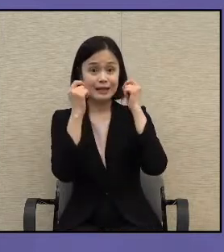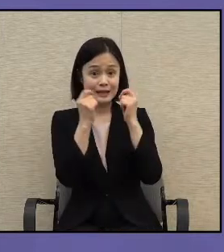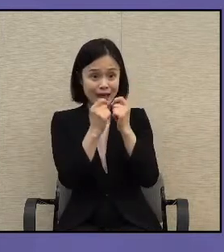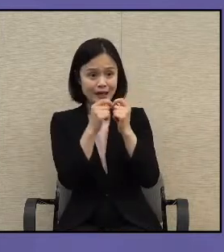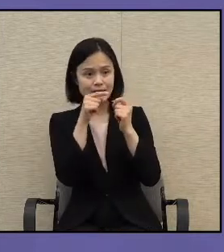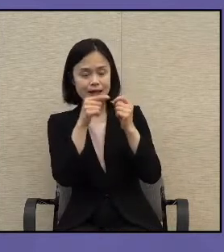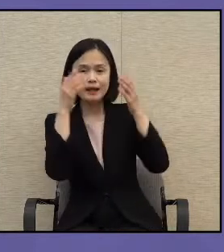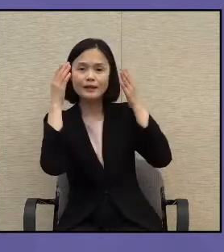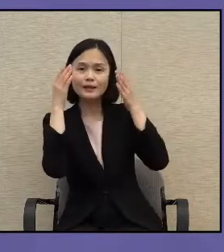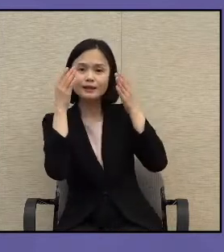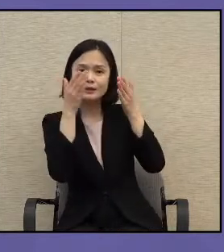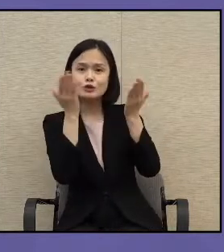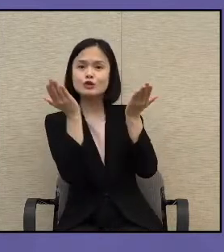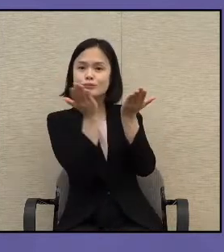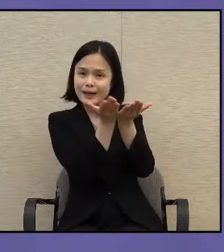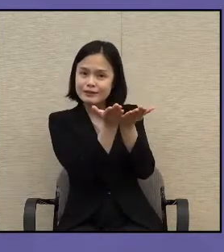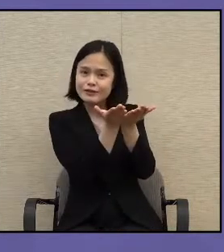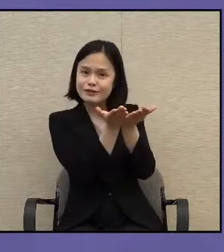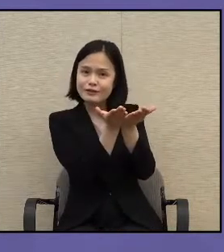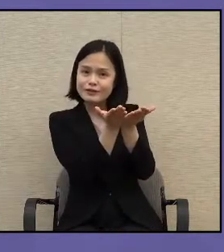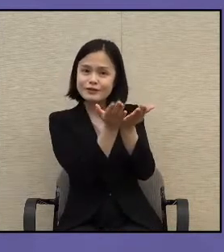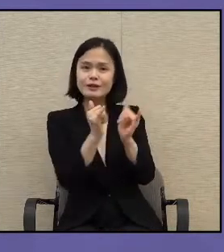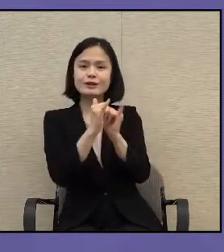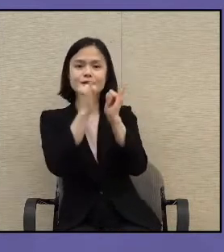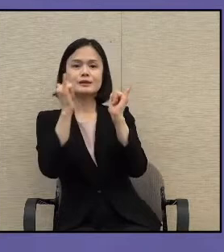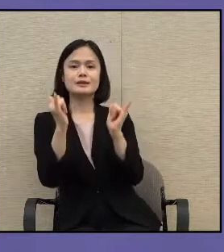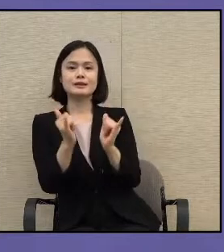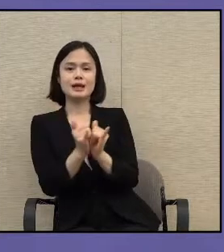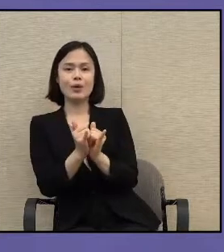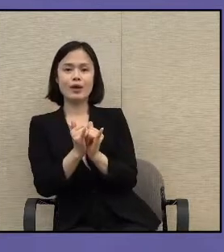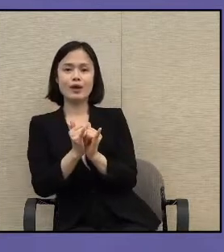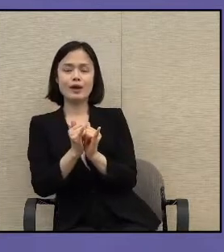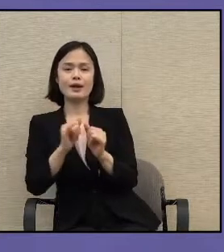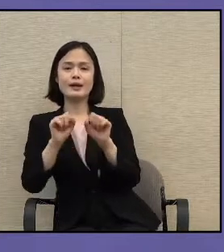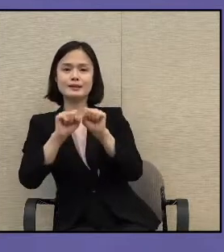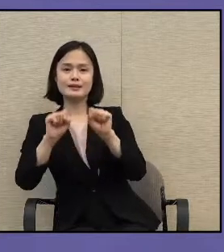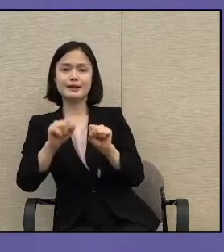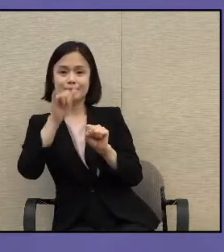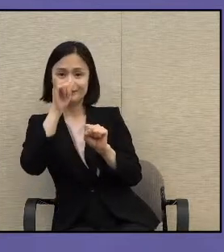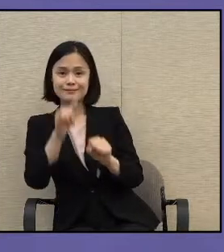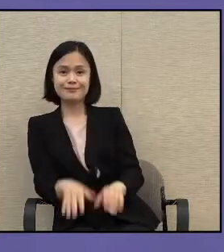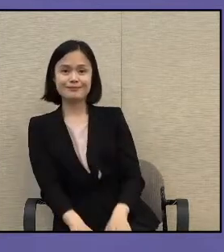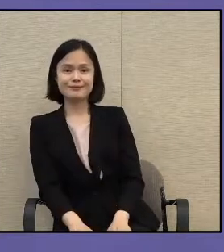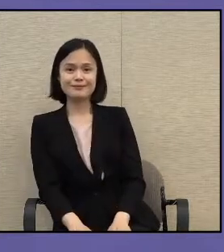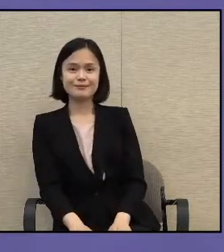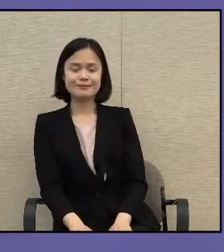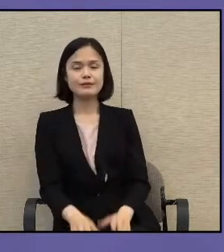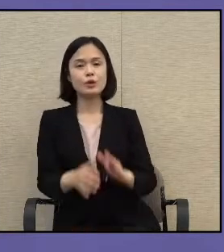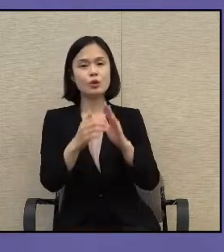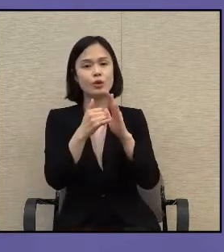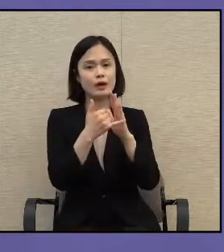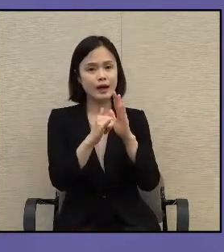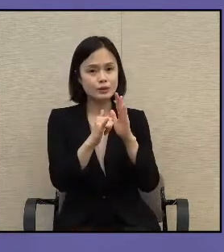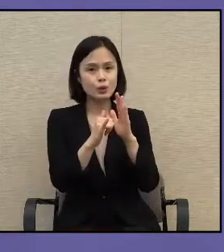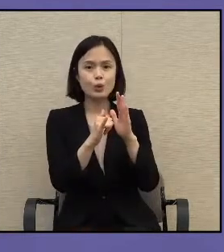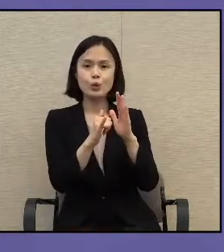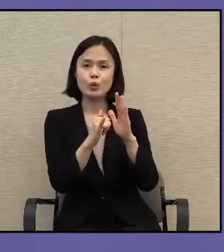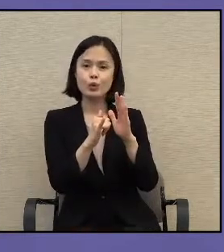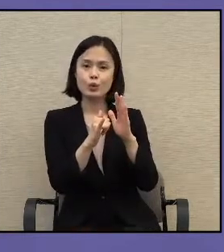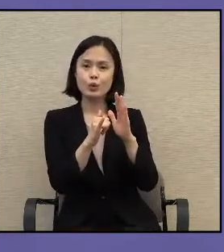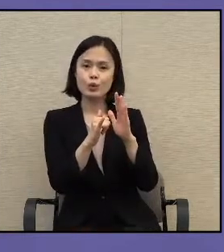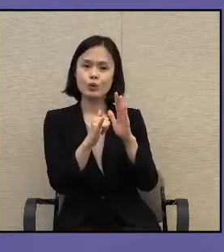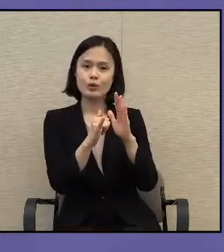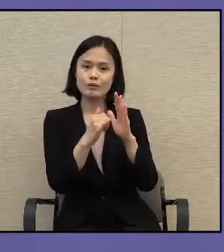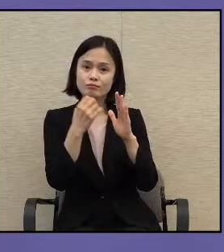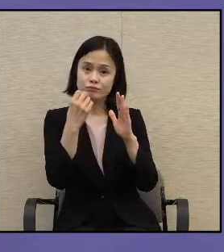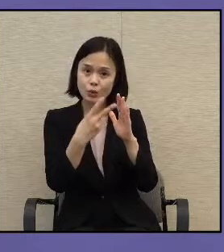사회적 중재들이 있어서 커뮤니티 파티시페이션이라든지 이런 가족에 대한 중재들,